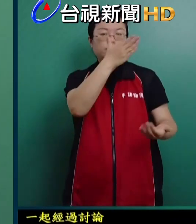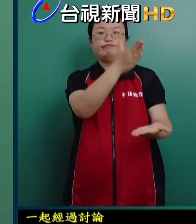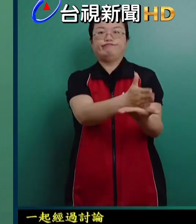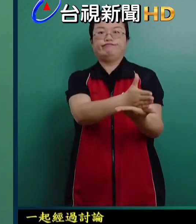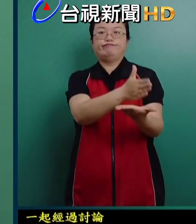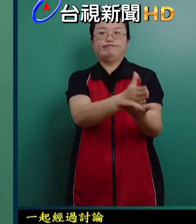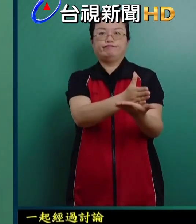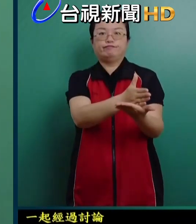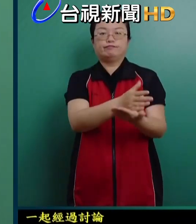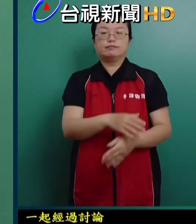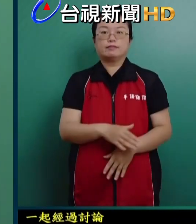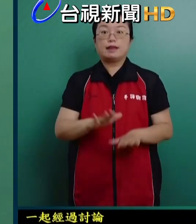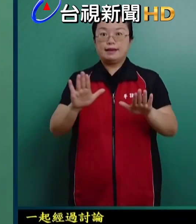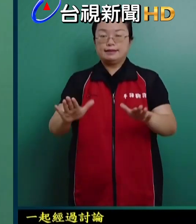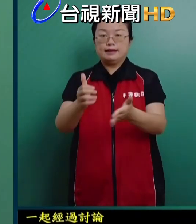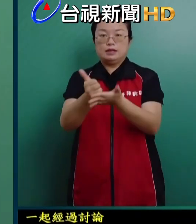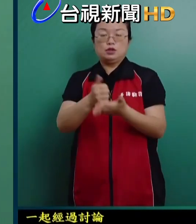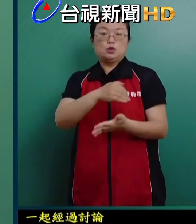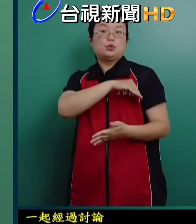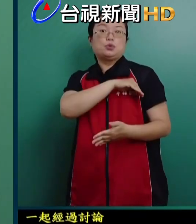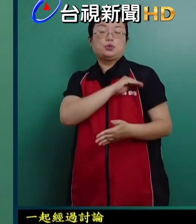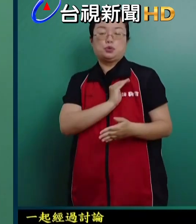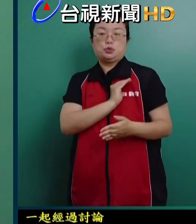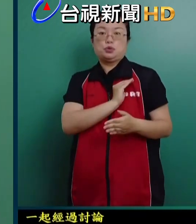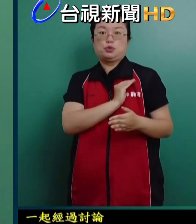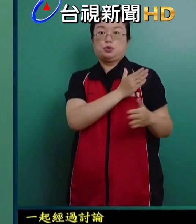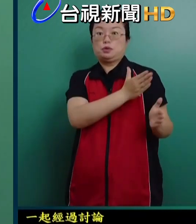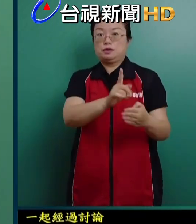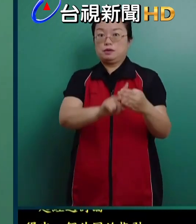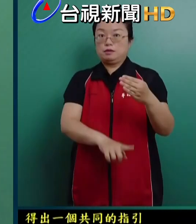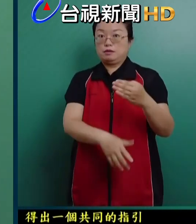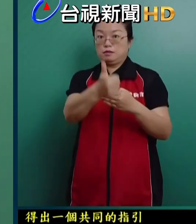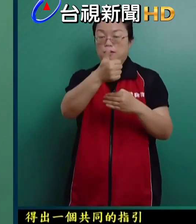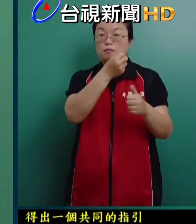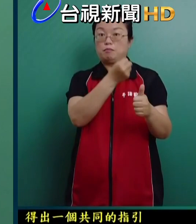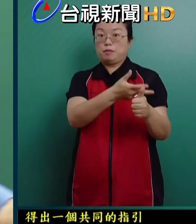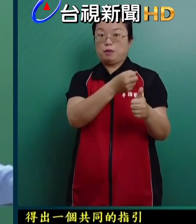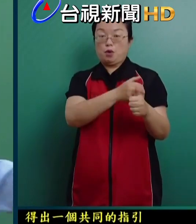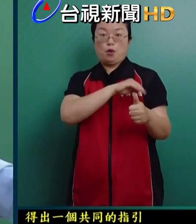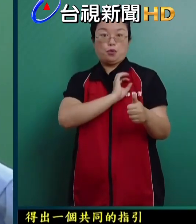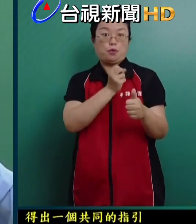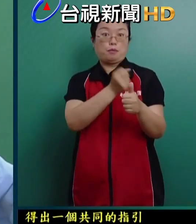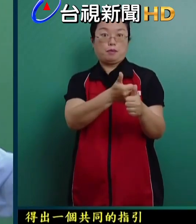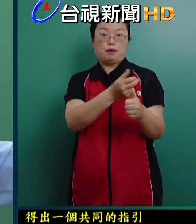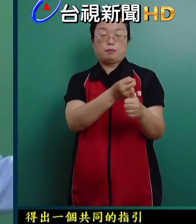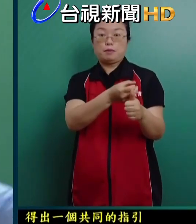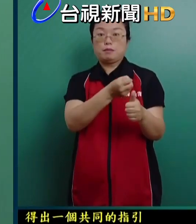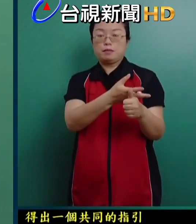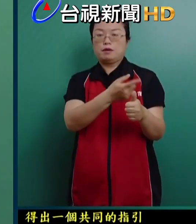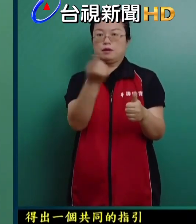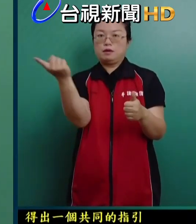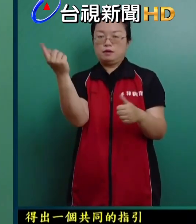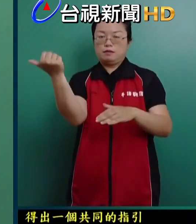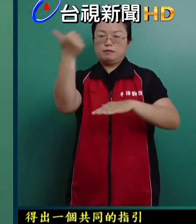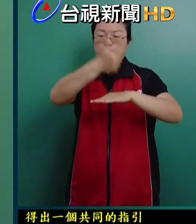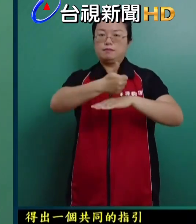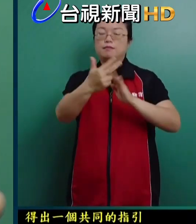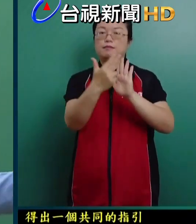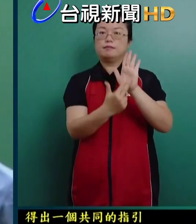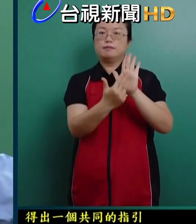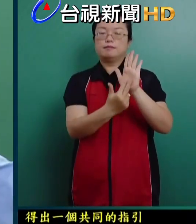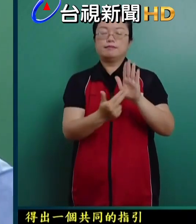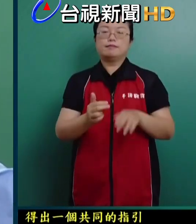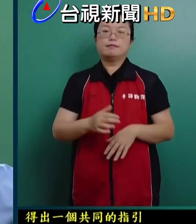我们邱理事长齁，大台南西餐服务人员职业工会来跟各位说明齁，来